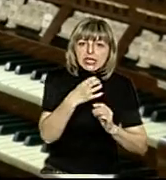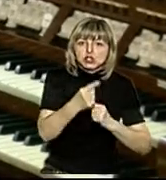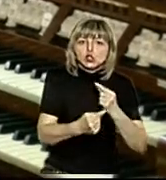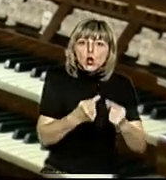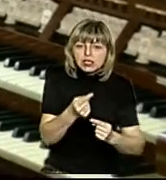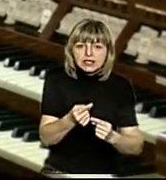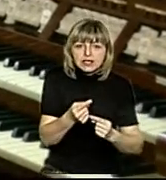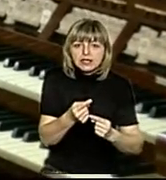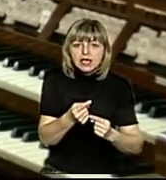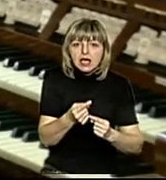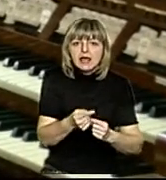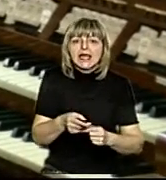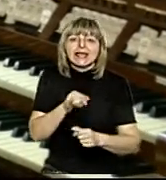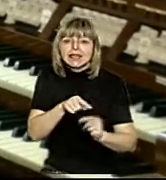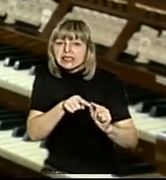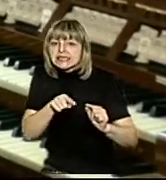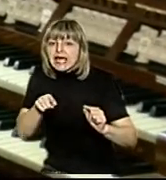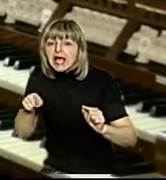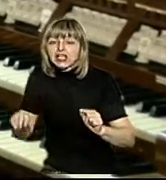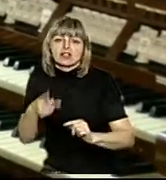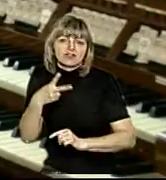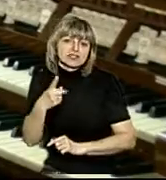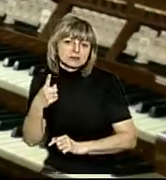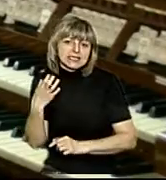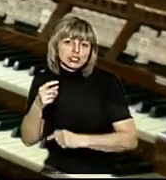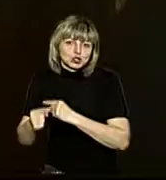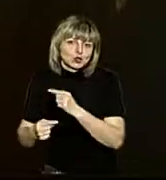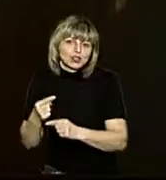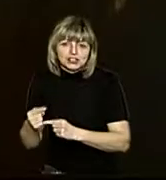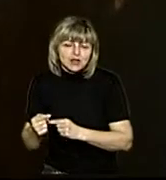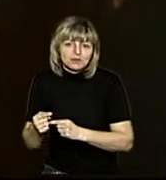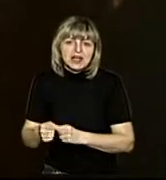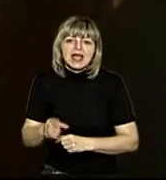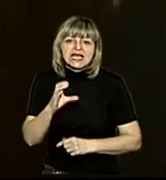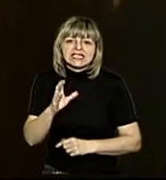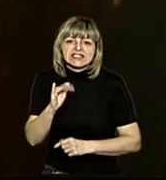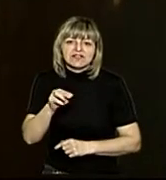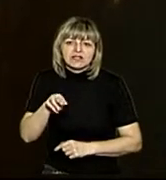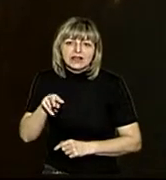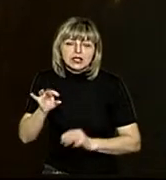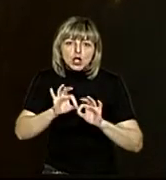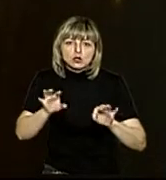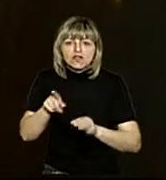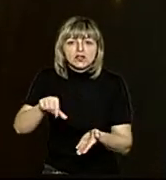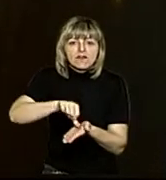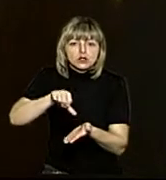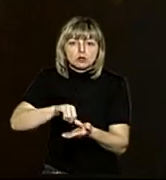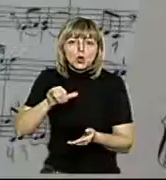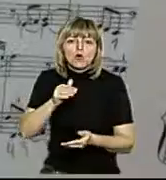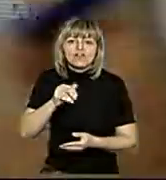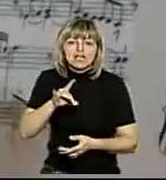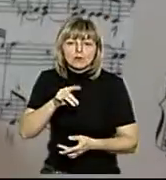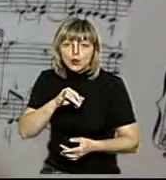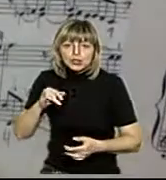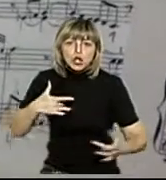століття, сторіччя, закінчуючи 21-м сторіччям. Світлана Острова каже, вони виступають у